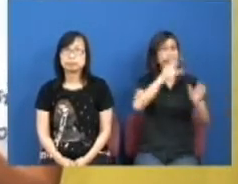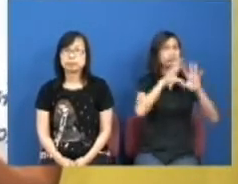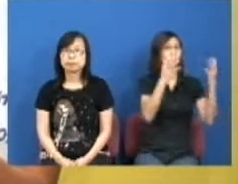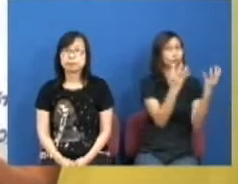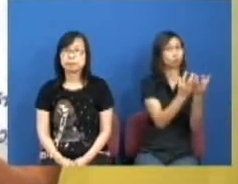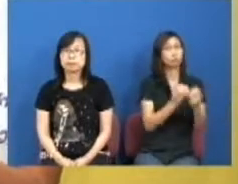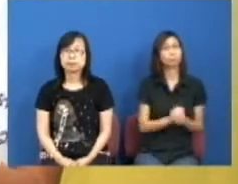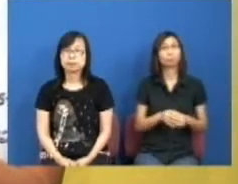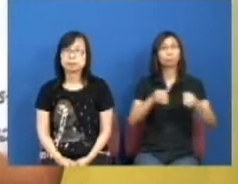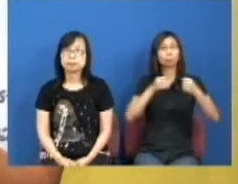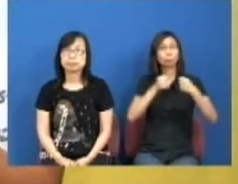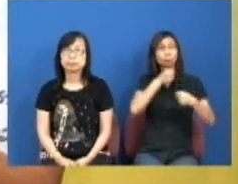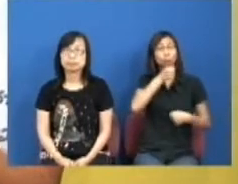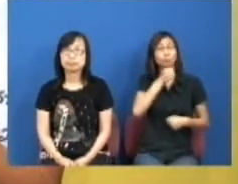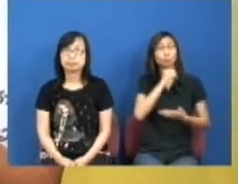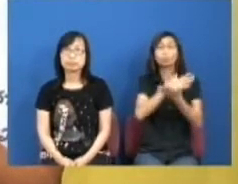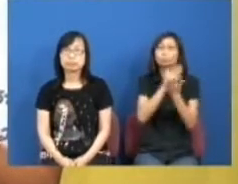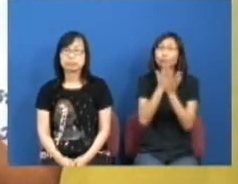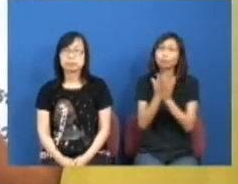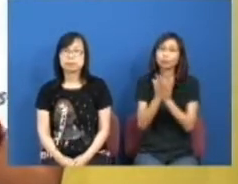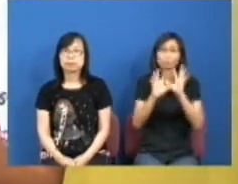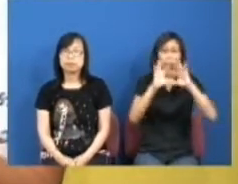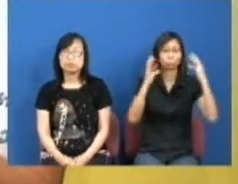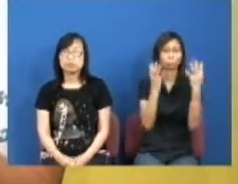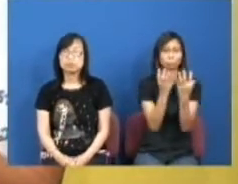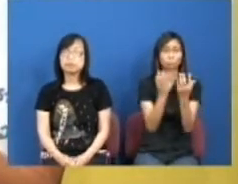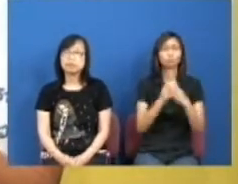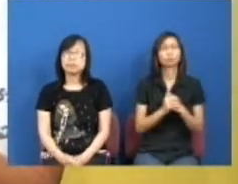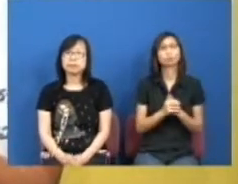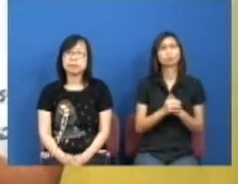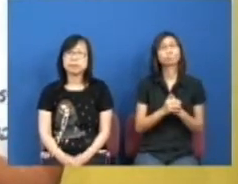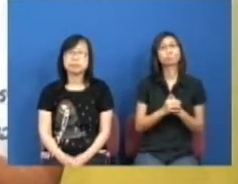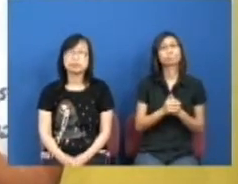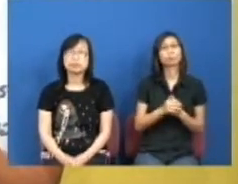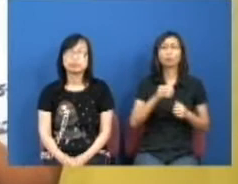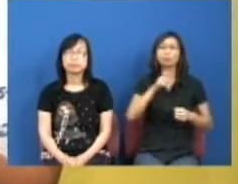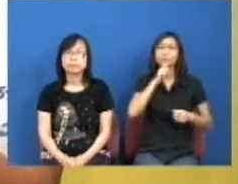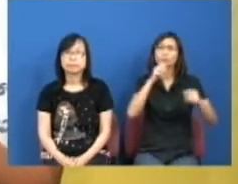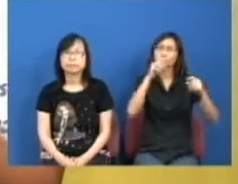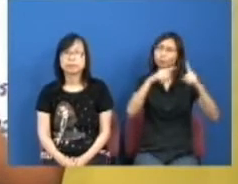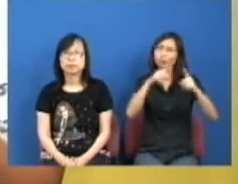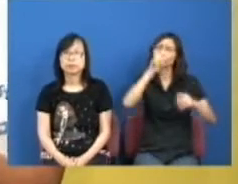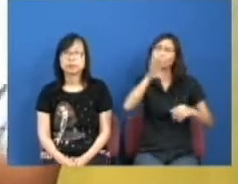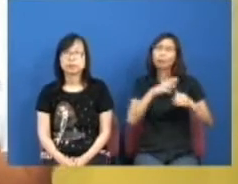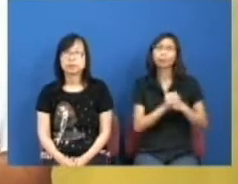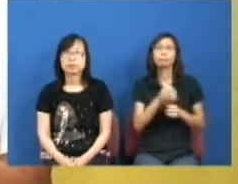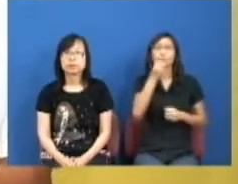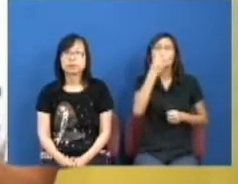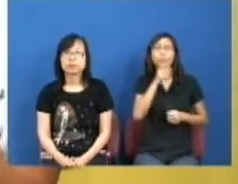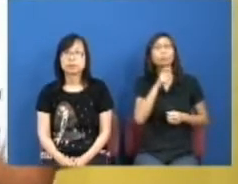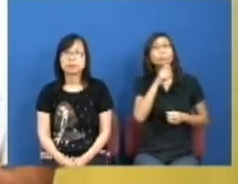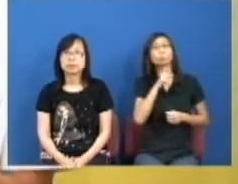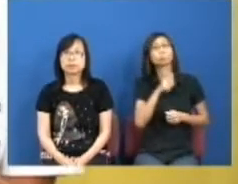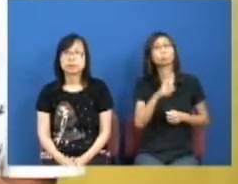織各方面咁樣啦。咁嗱，當然有人就會話啦：咦，其實究竟香港有冇存在過所